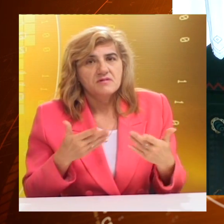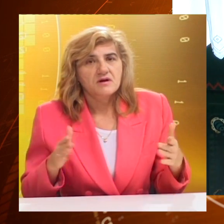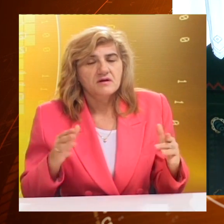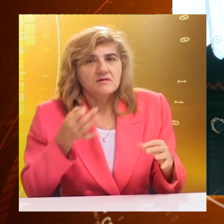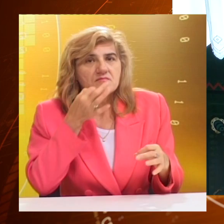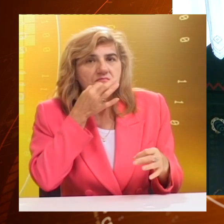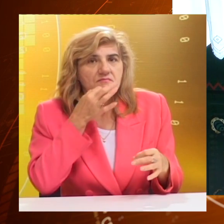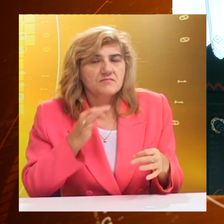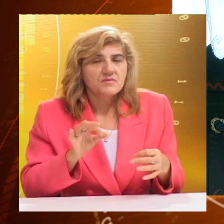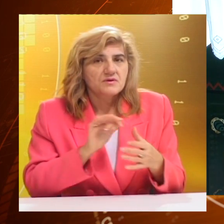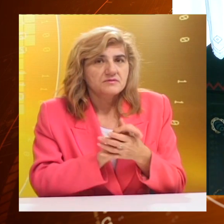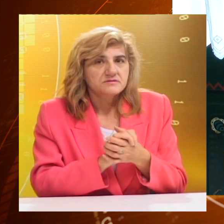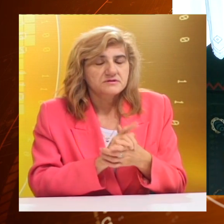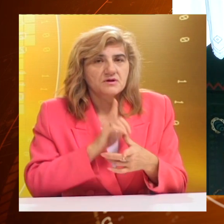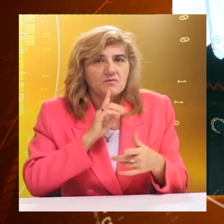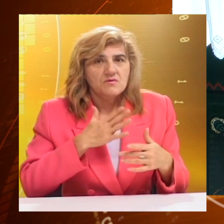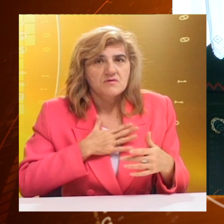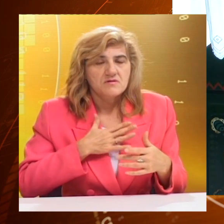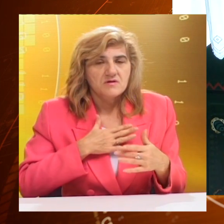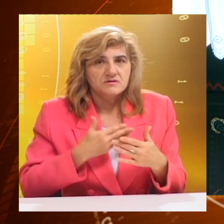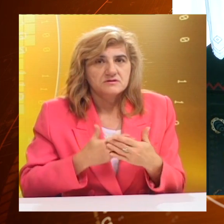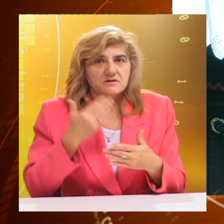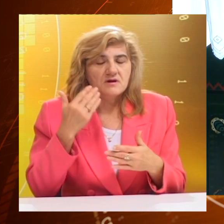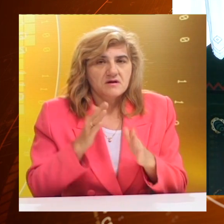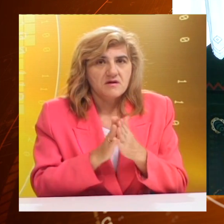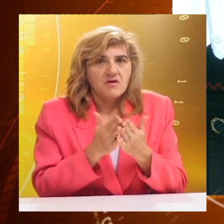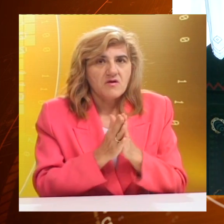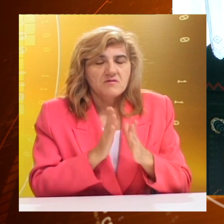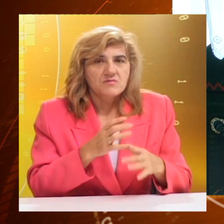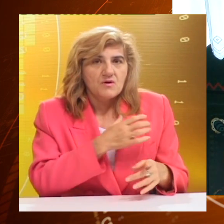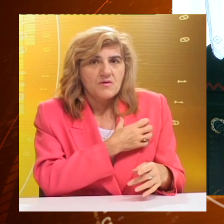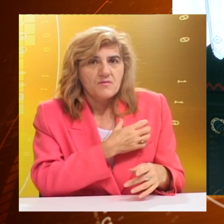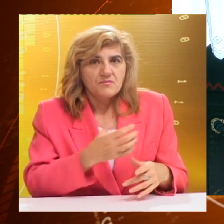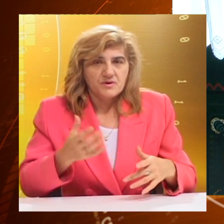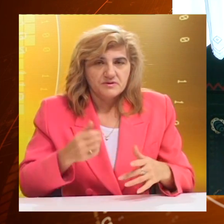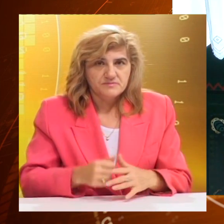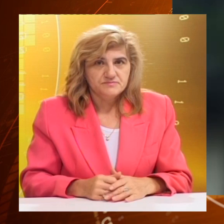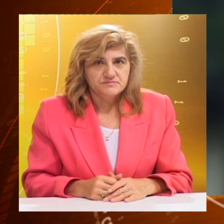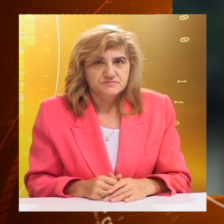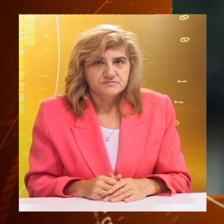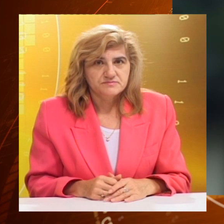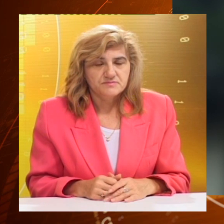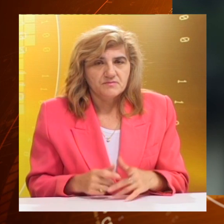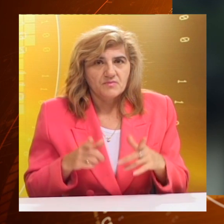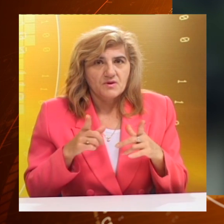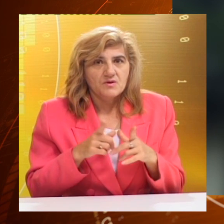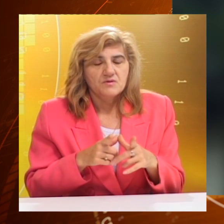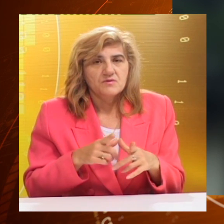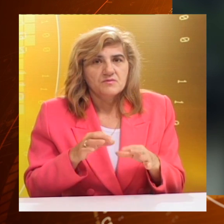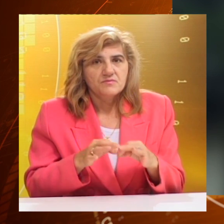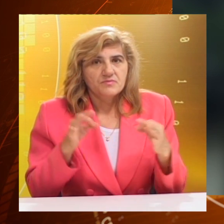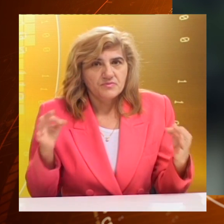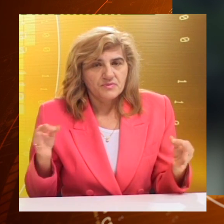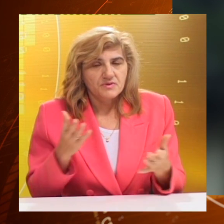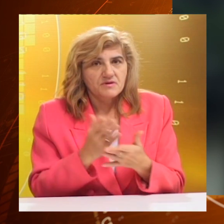ostvariti izuzetno uspešnu saradnju koja će našu gradsku biblioteku sigurno obogatiti. Biblioteka u Banja